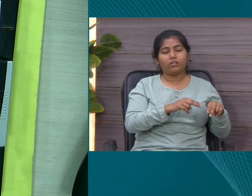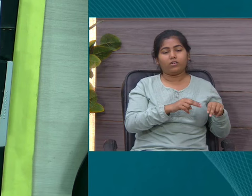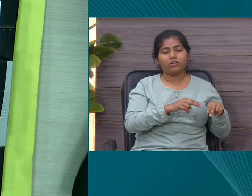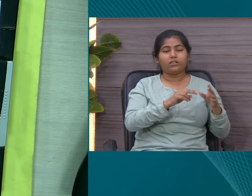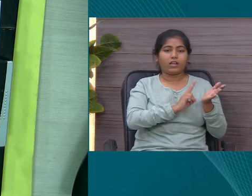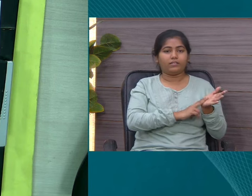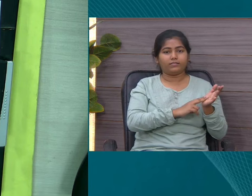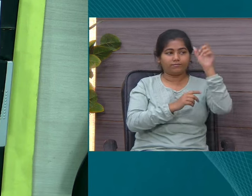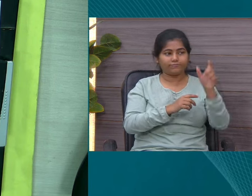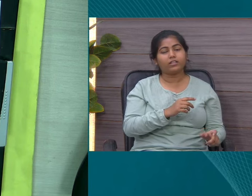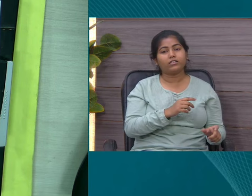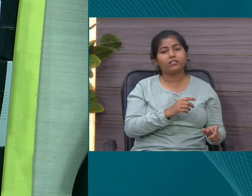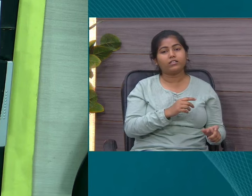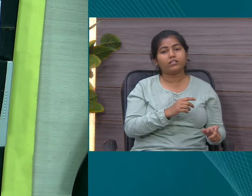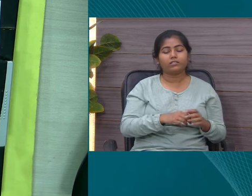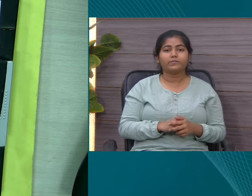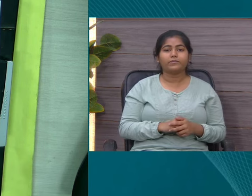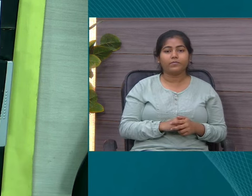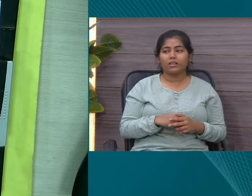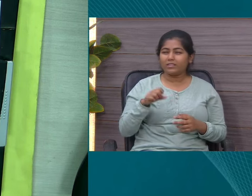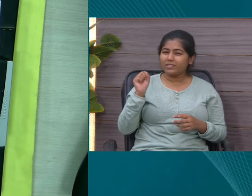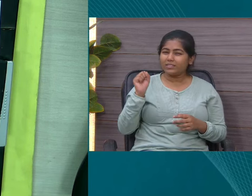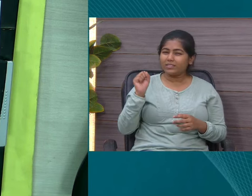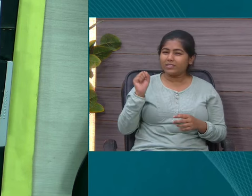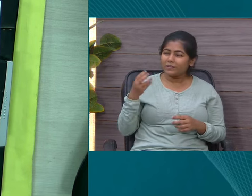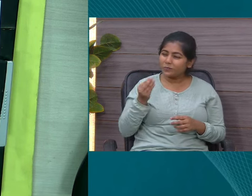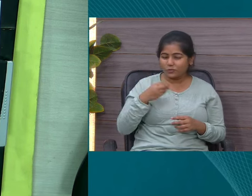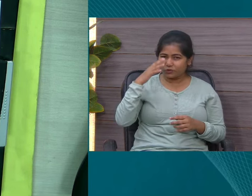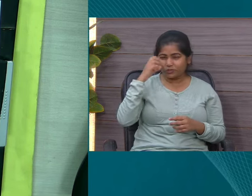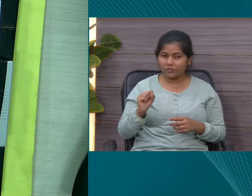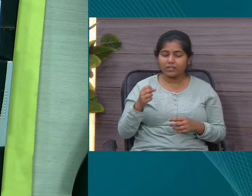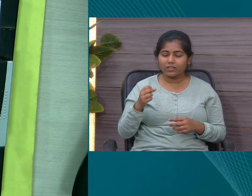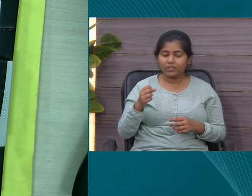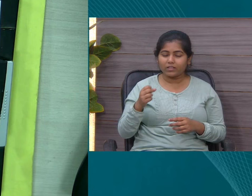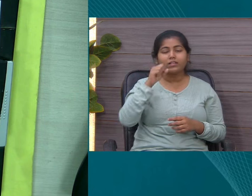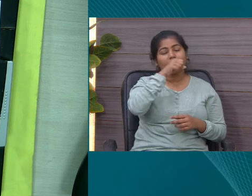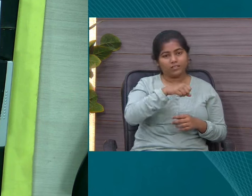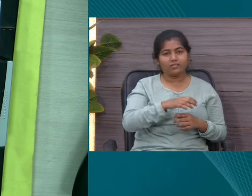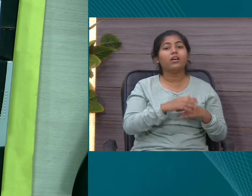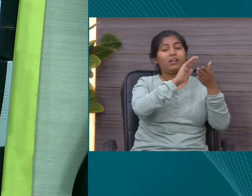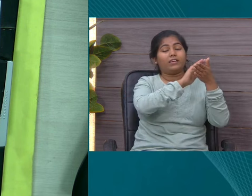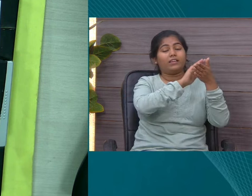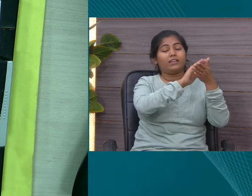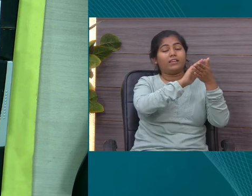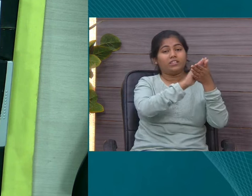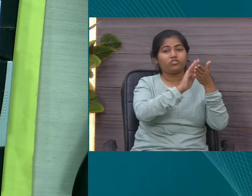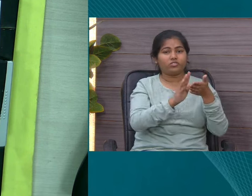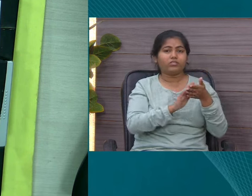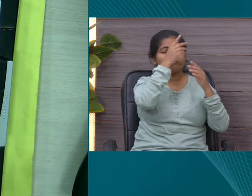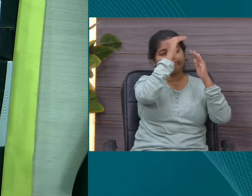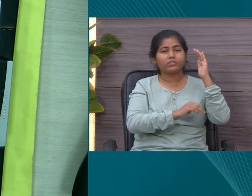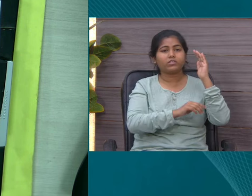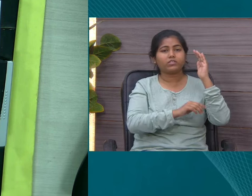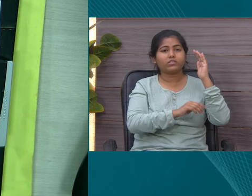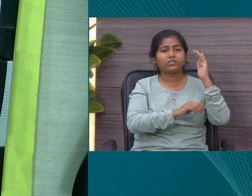नियॉन, ई एन ई कर लिया दैट इज नियॉन। देखिए मुझे तो हाइड्रोजन याद है इसका मतलब, जी हाइड्रोजन हीलियम लिथियम बेरिलियम बोरॉन ये हमारे 10 एटॉमिक